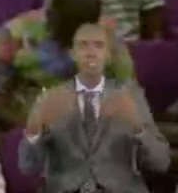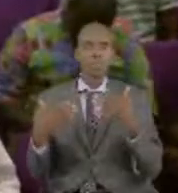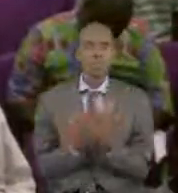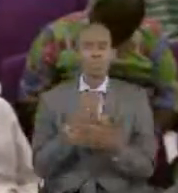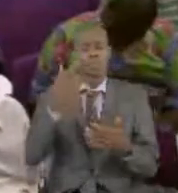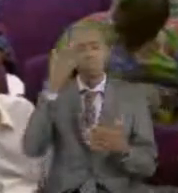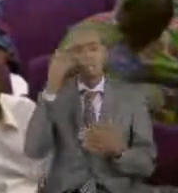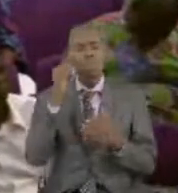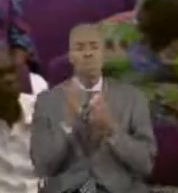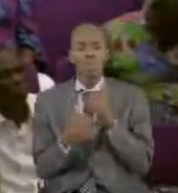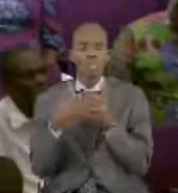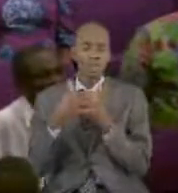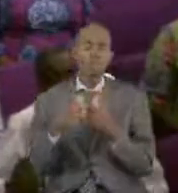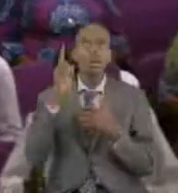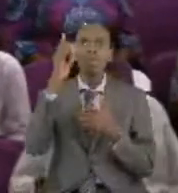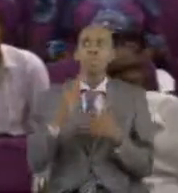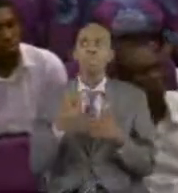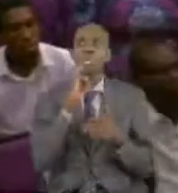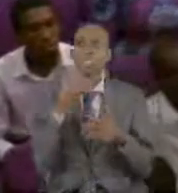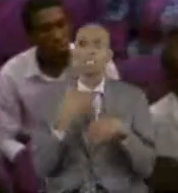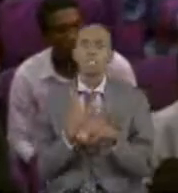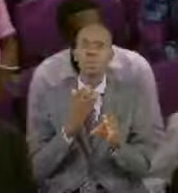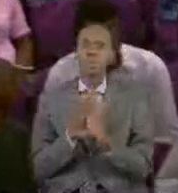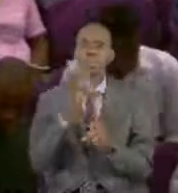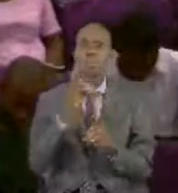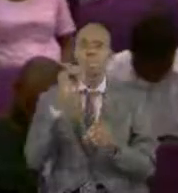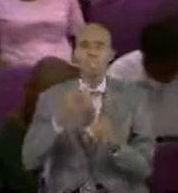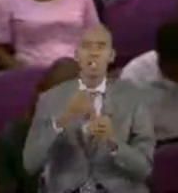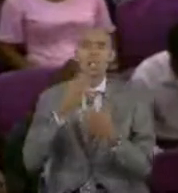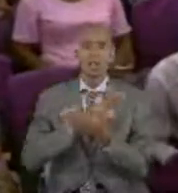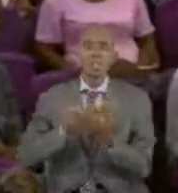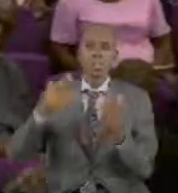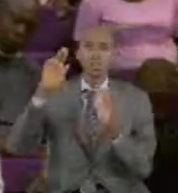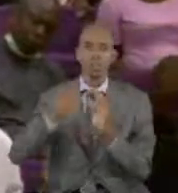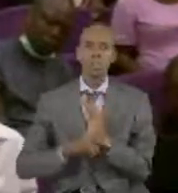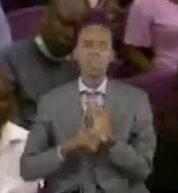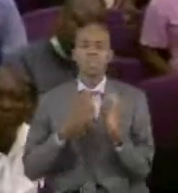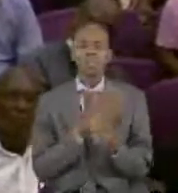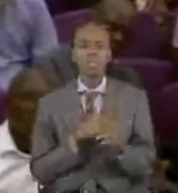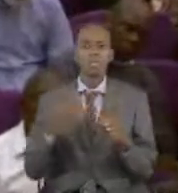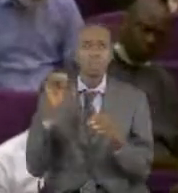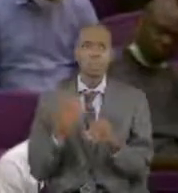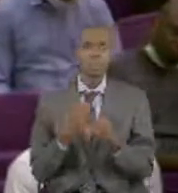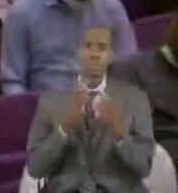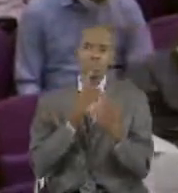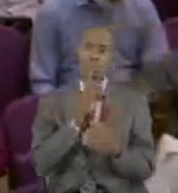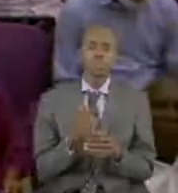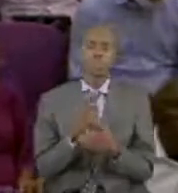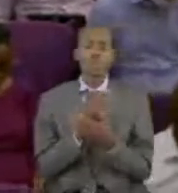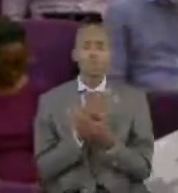nouveau, créé selon Dieu dans une justice et une sainteté que produit la vérité.